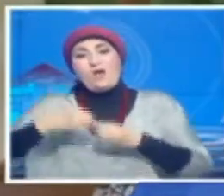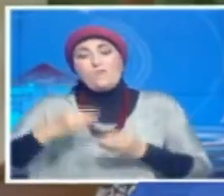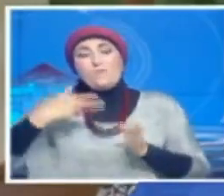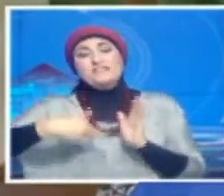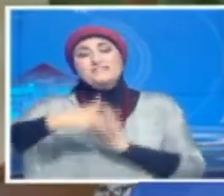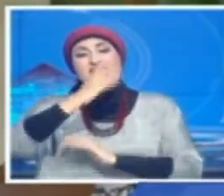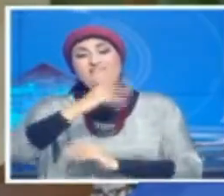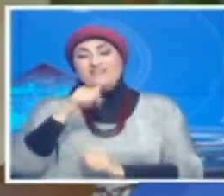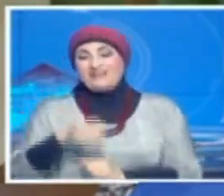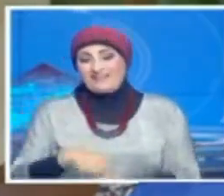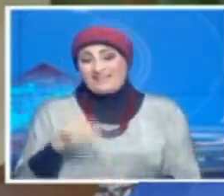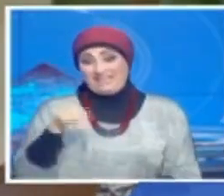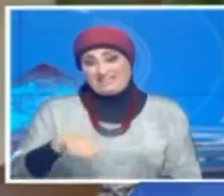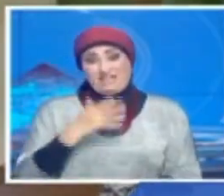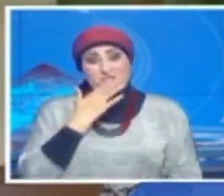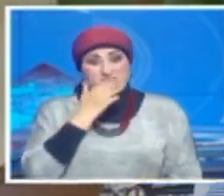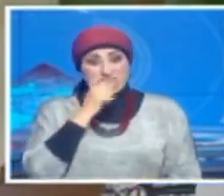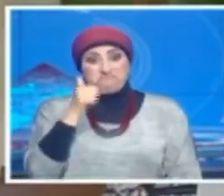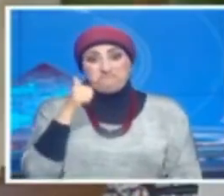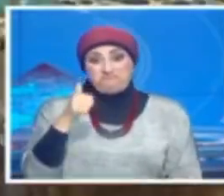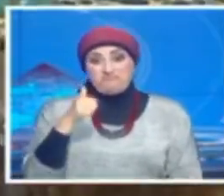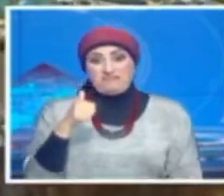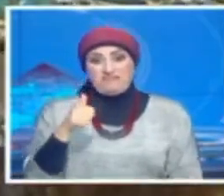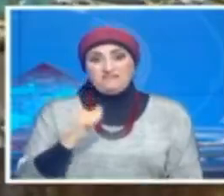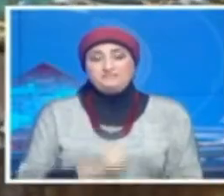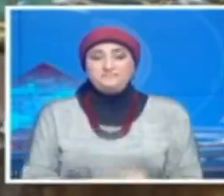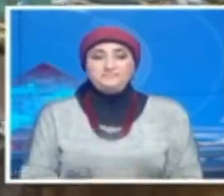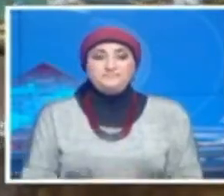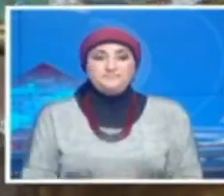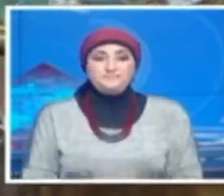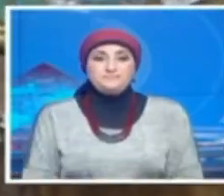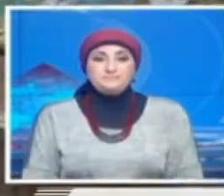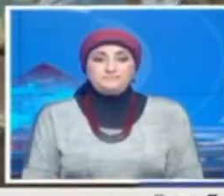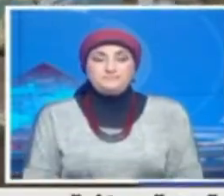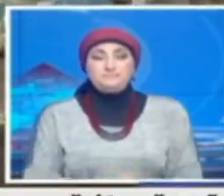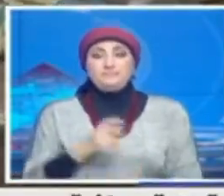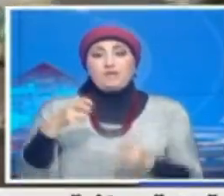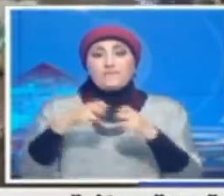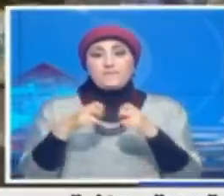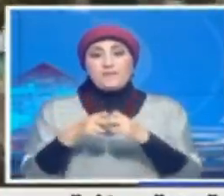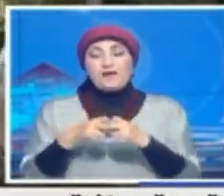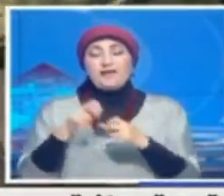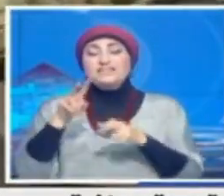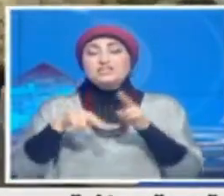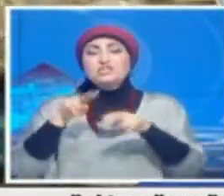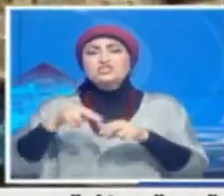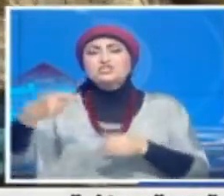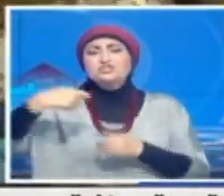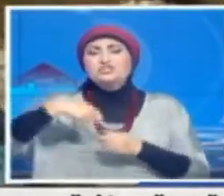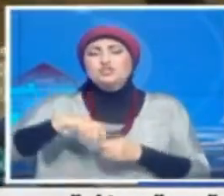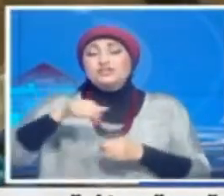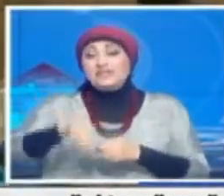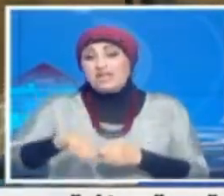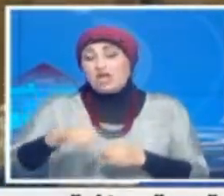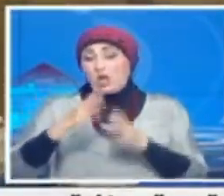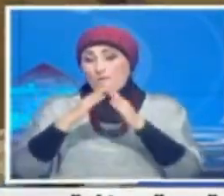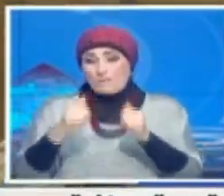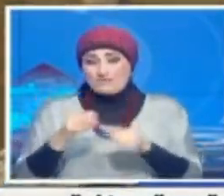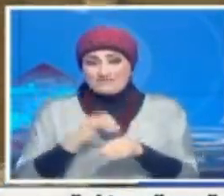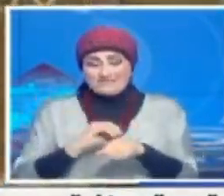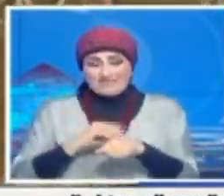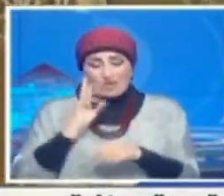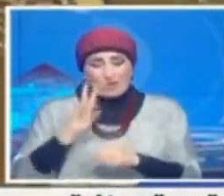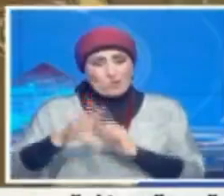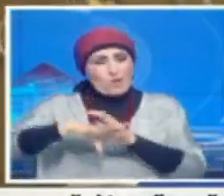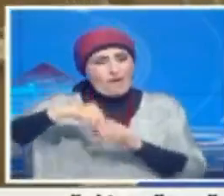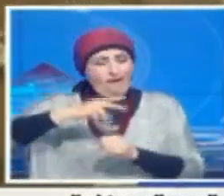إن احنا منتجاتنا تخرج برا مصر وتتصدر لبرا. ويهدف معرض اشتري مصري إلى ترويج المنتجات التراثية التي